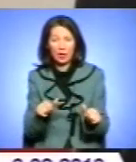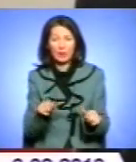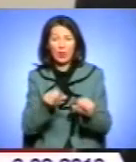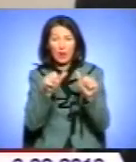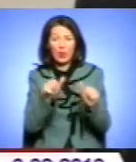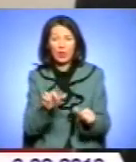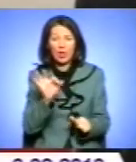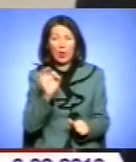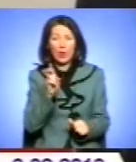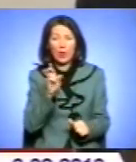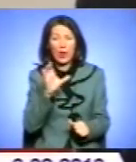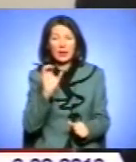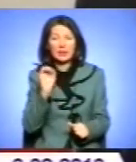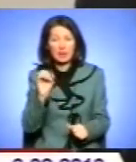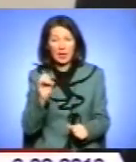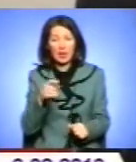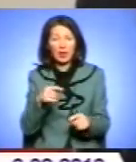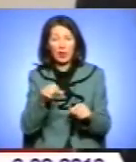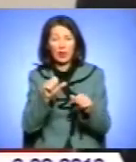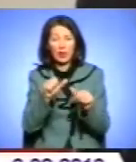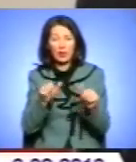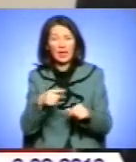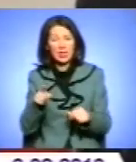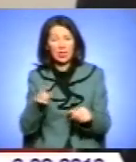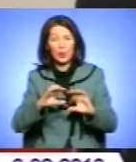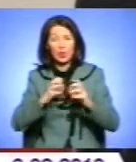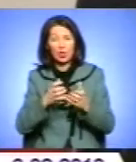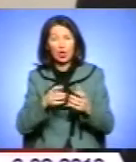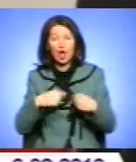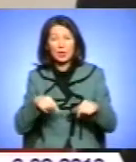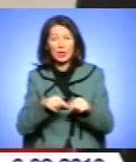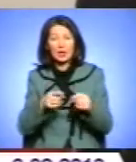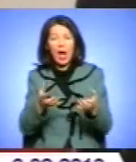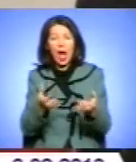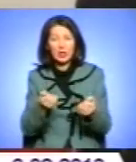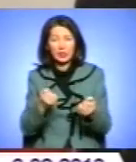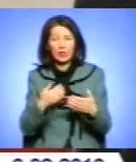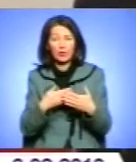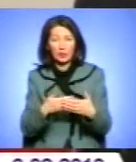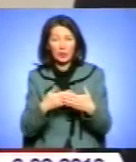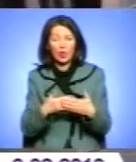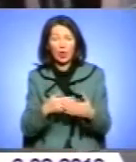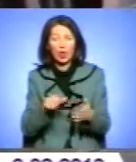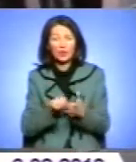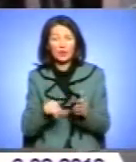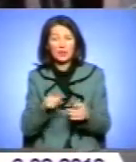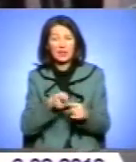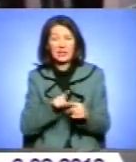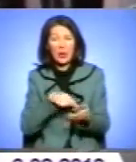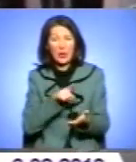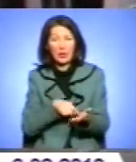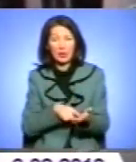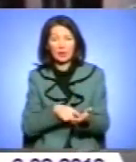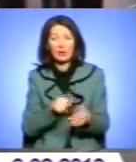форматі ОБСЄ, і в форматах інших міжнародних організацій активно брати участь в цих питаннях. Стратегічним